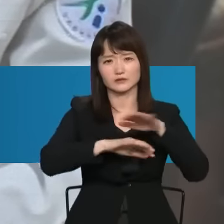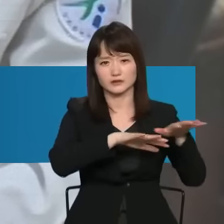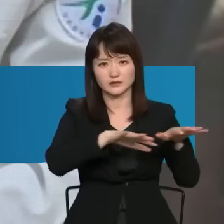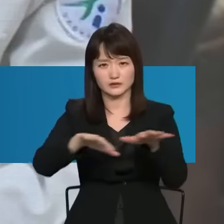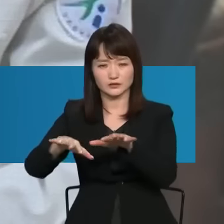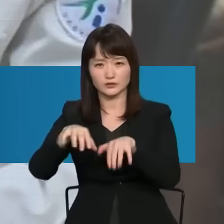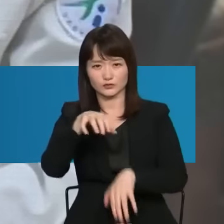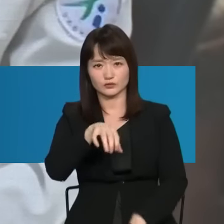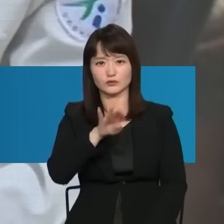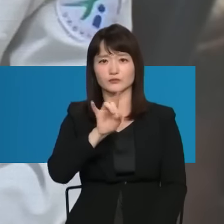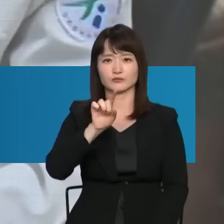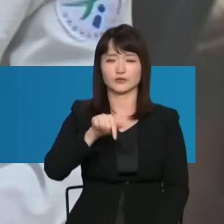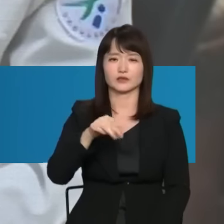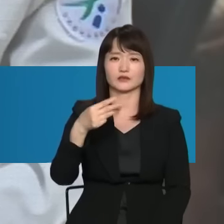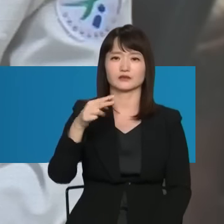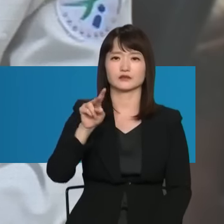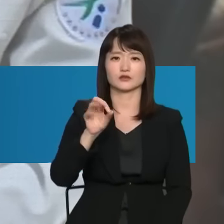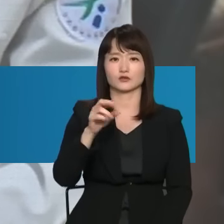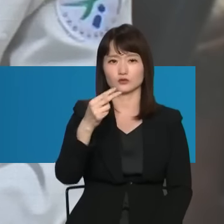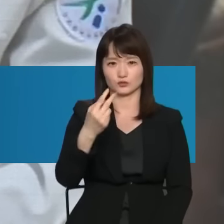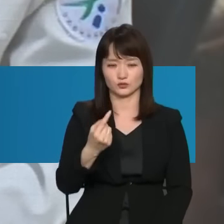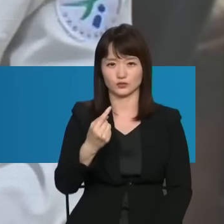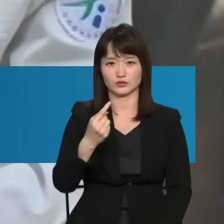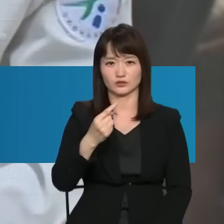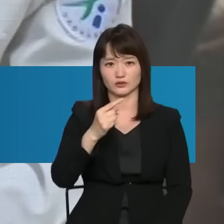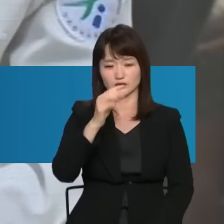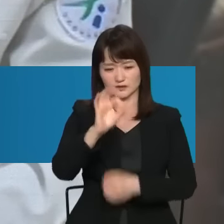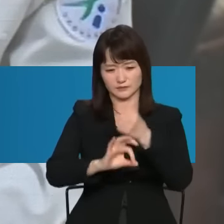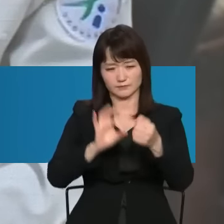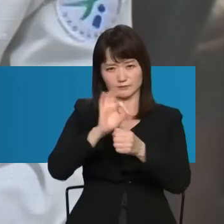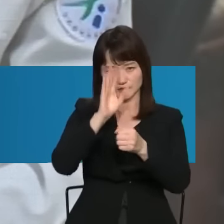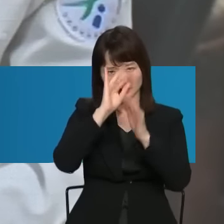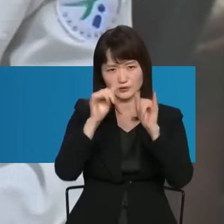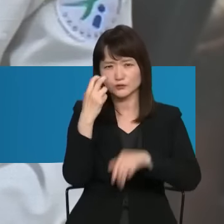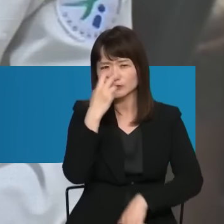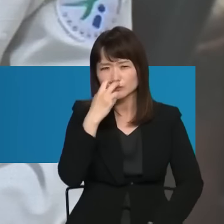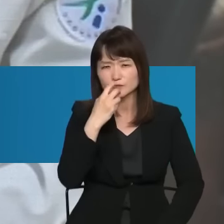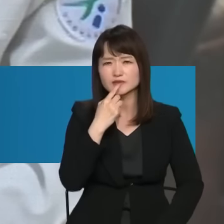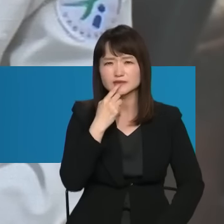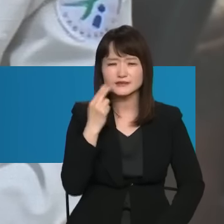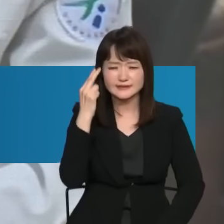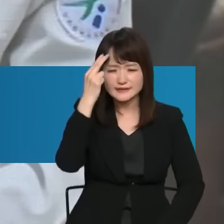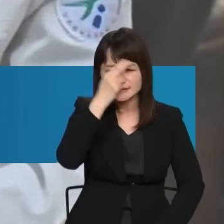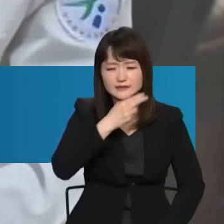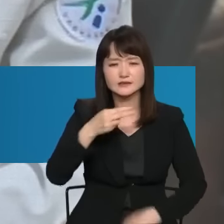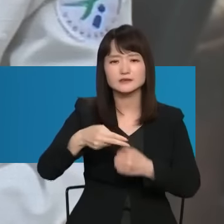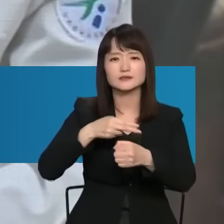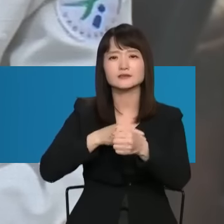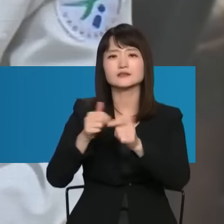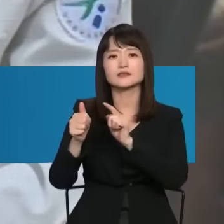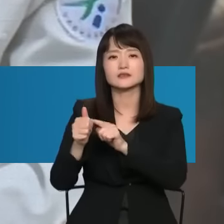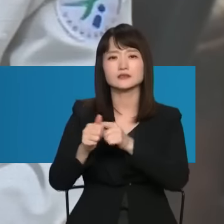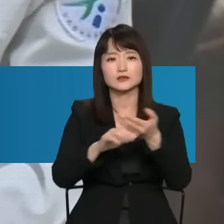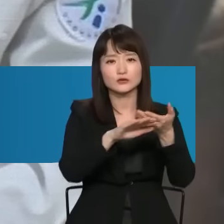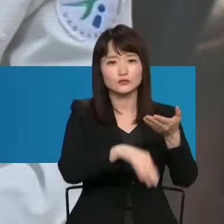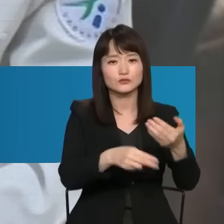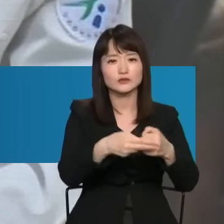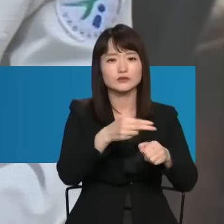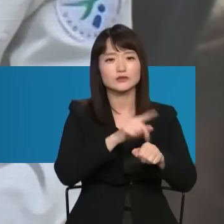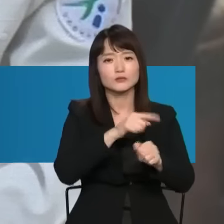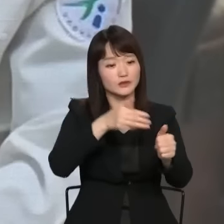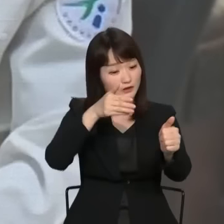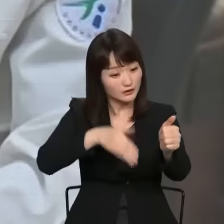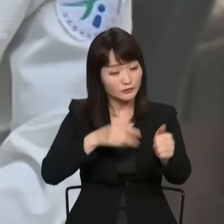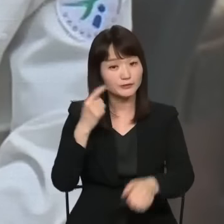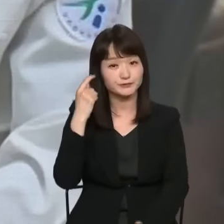최북단 백령도에는 10년째 환자들을 돌보고 있는 백발의 의사가 있습니다. 후배 의사들에게 뭐라고 당부했는지도